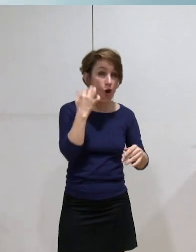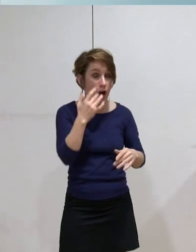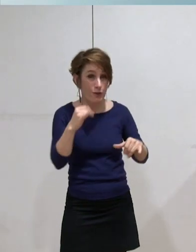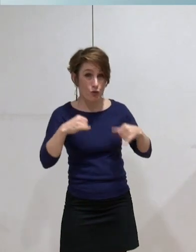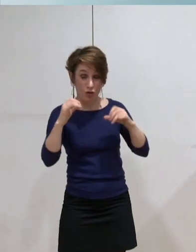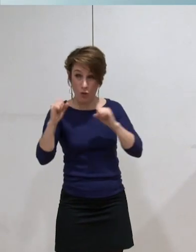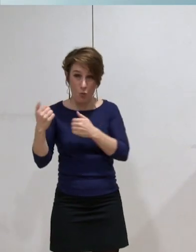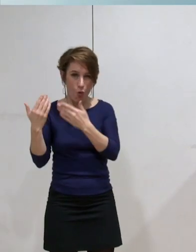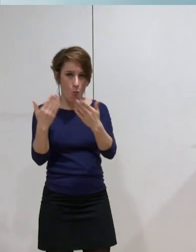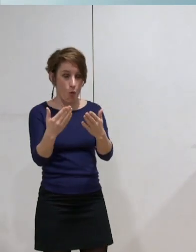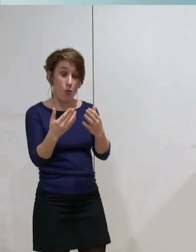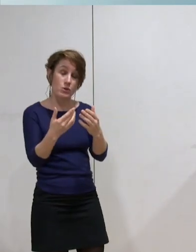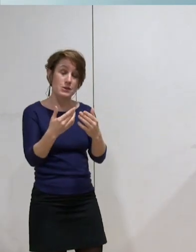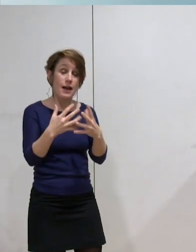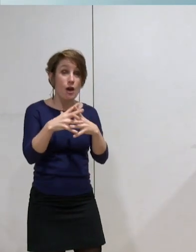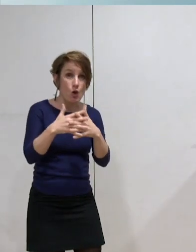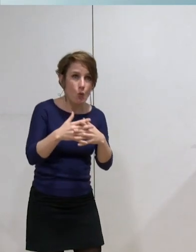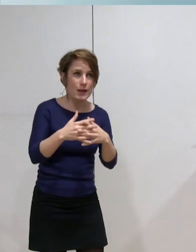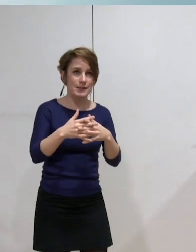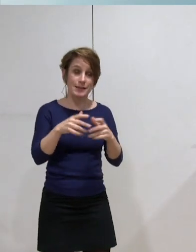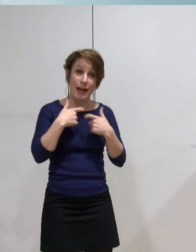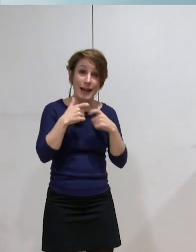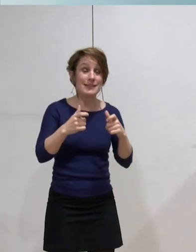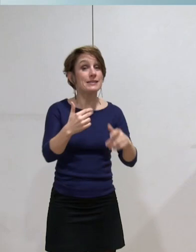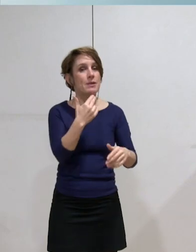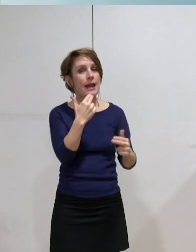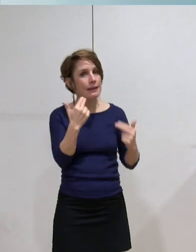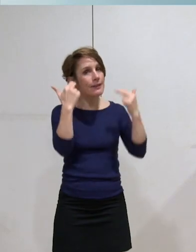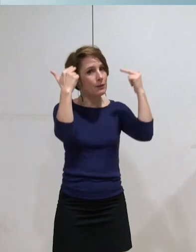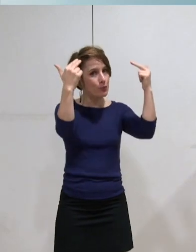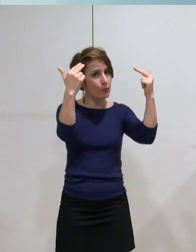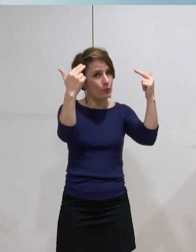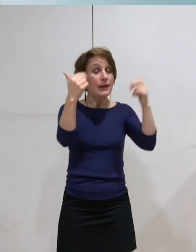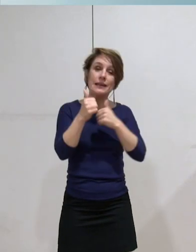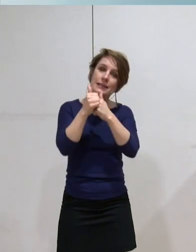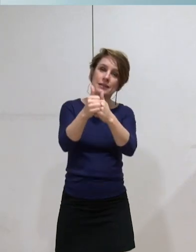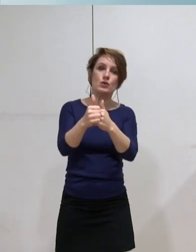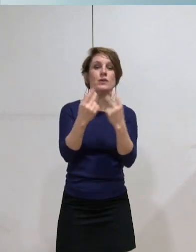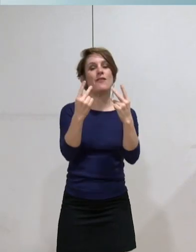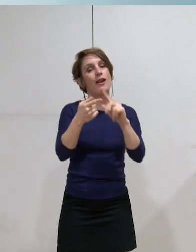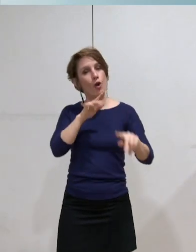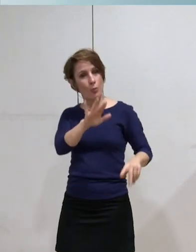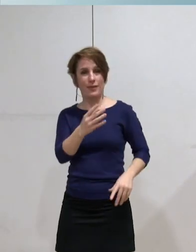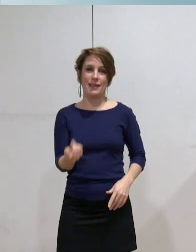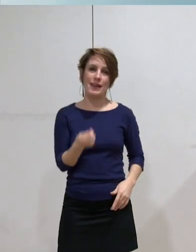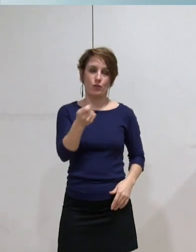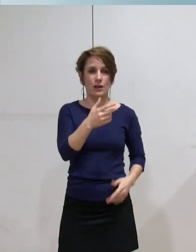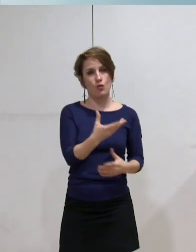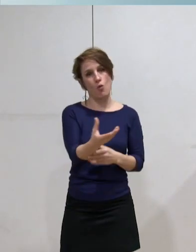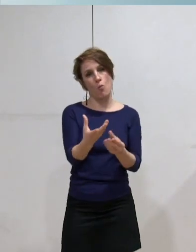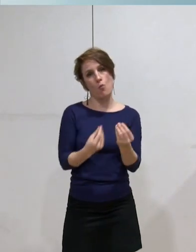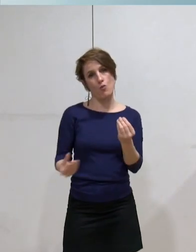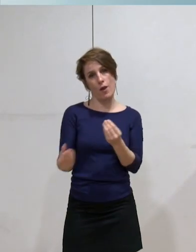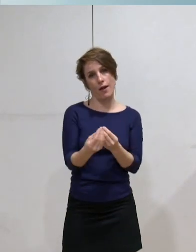qualité d'avoir accès à un certain nombre d'activités qui sont fondées sur les valeur de l'éducation populaire voilà pourquoi nous